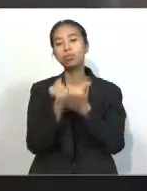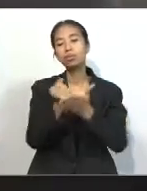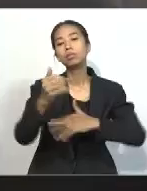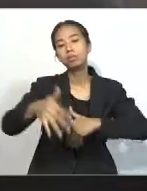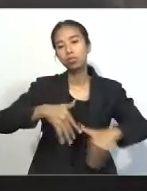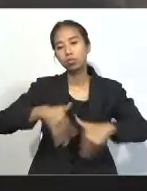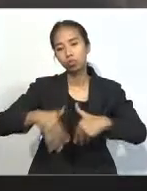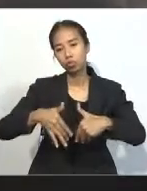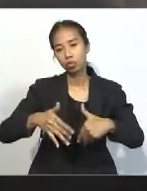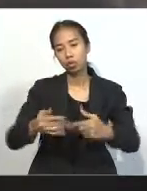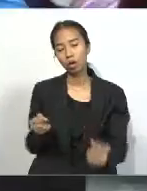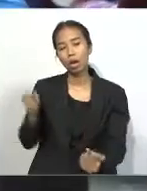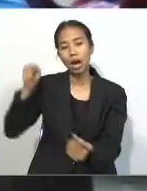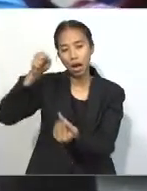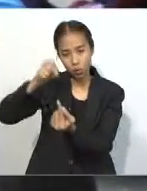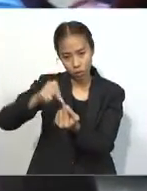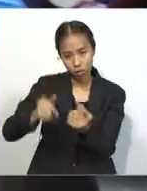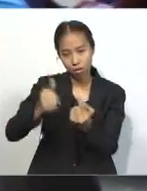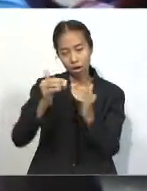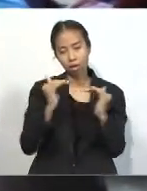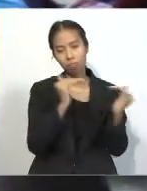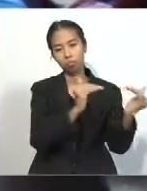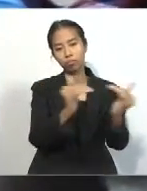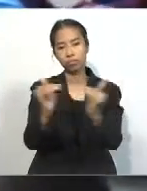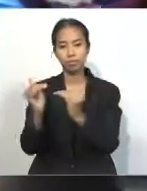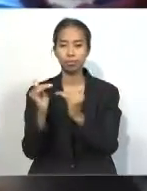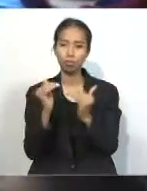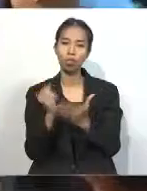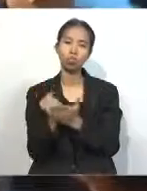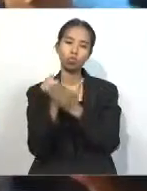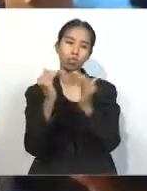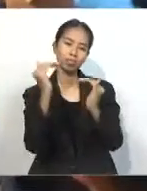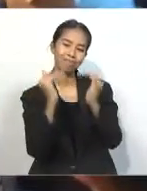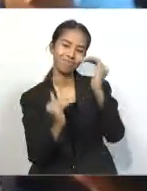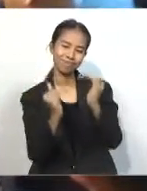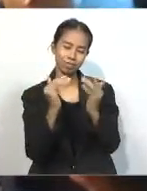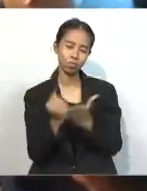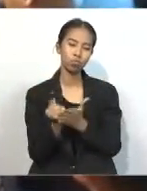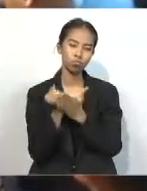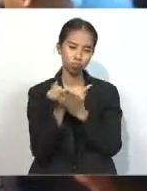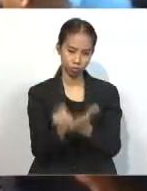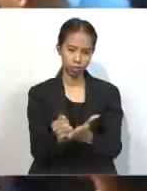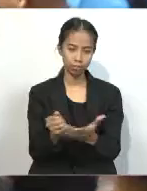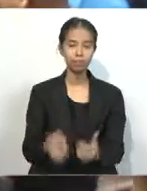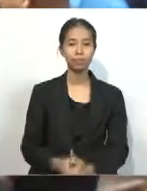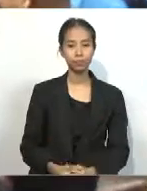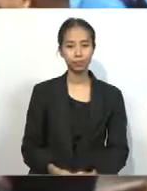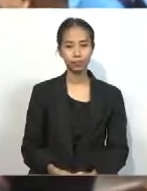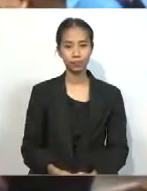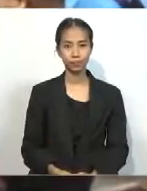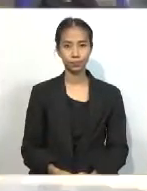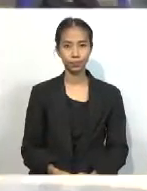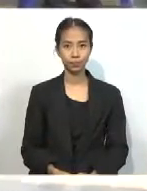ชาชนเข้าถึงกระบวนการยุติธรรมอย่างเสมอภาคและเป็นธรรมลดความเหลื่อมล้ำและสร้างความเท่าเทียมในสังคม